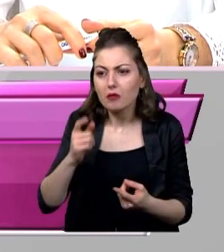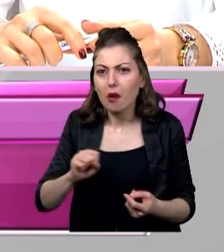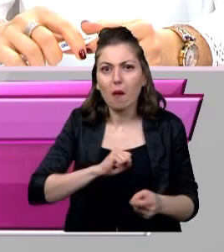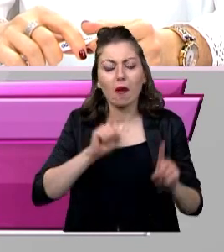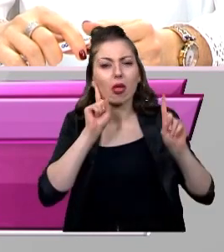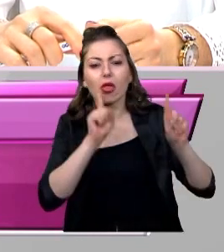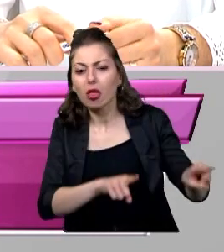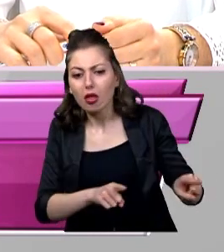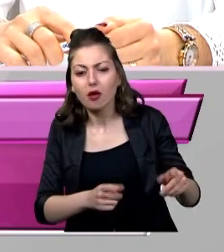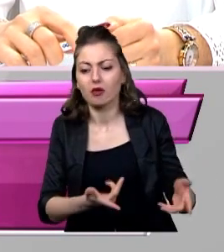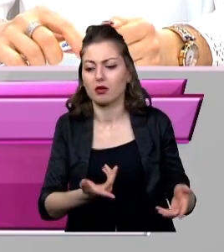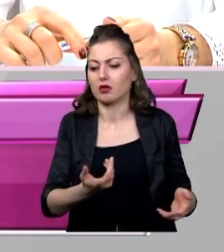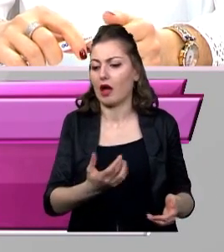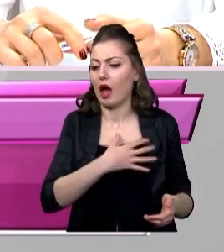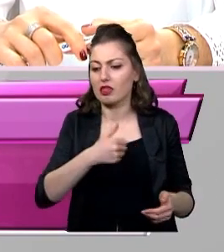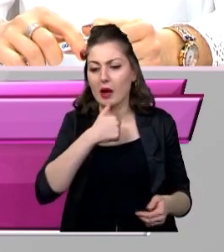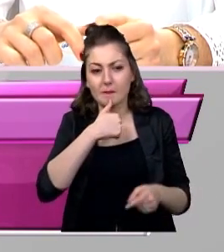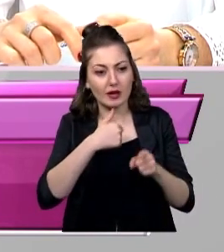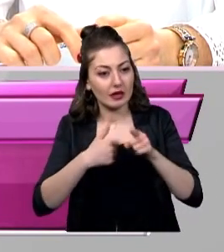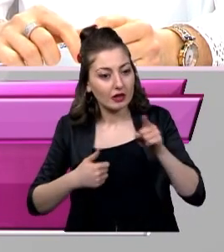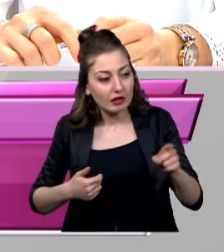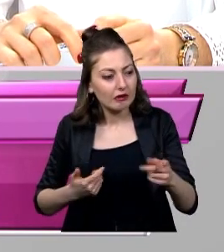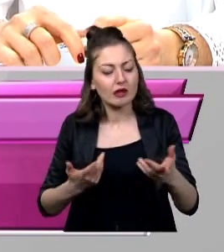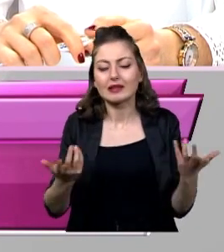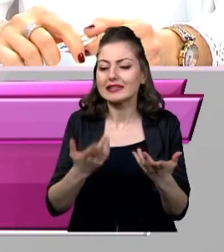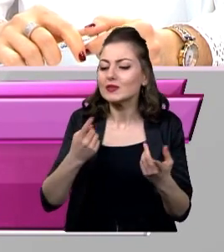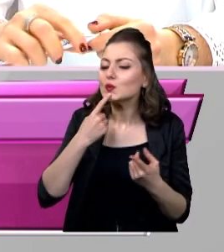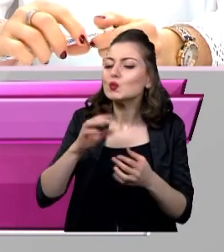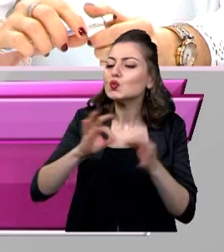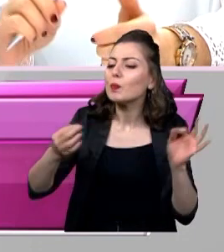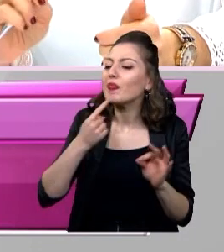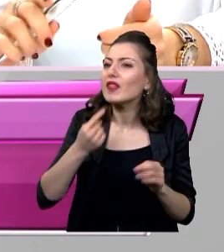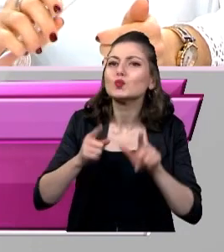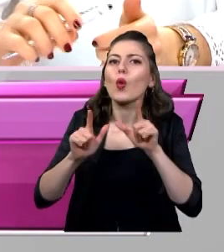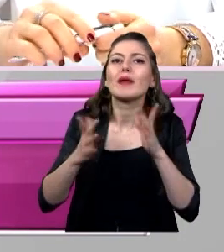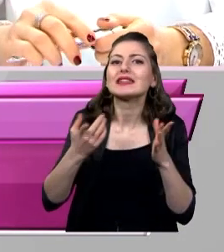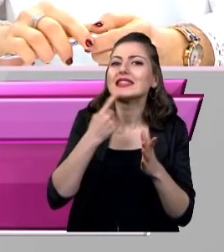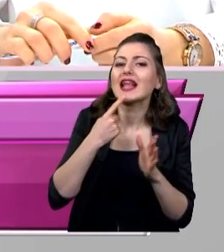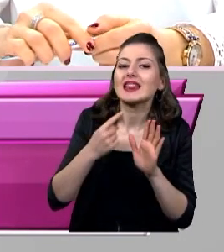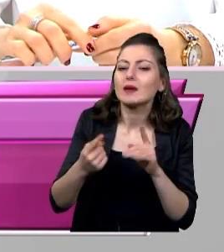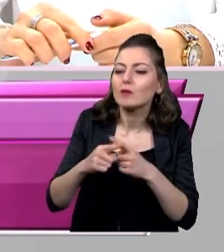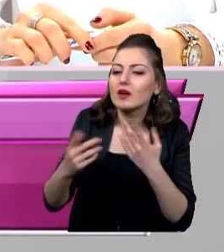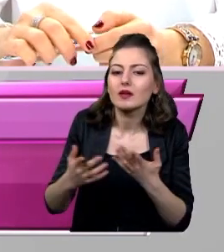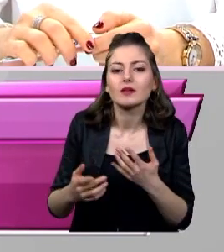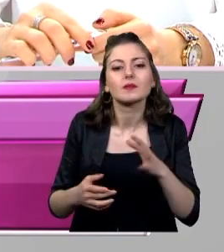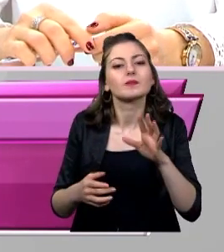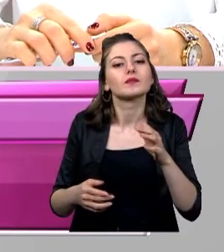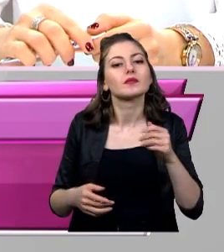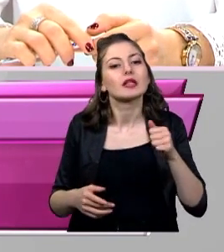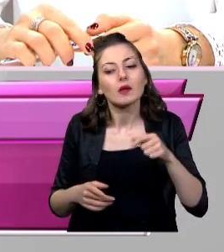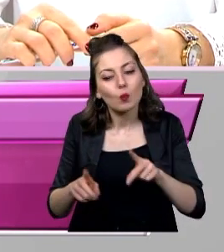orada anne babanın kurması gereken sihirli cümleler nelerdir bir bir kere başlangıçta anne baba